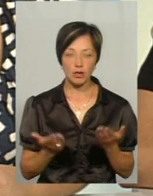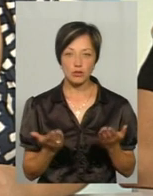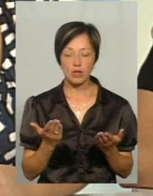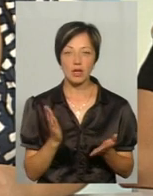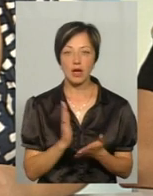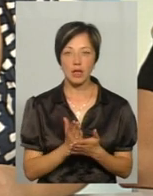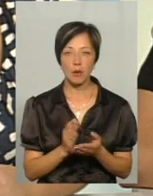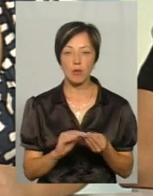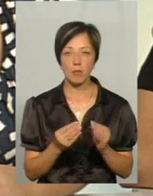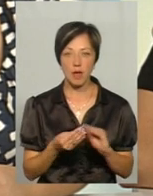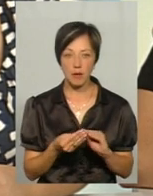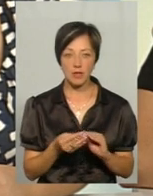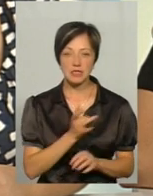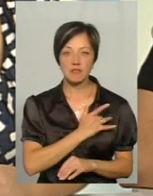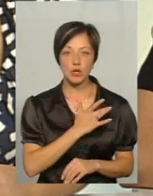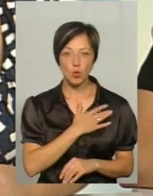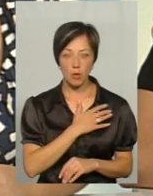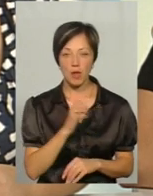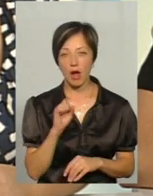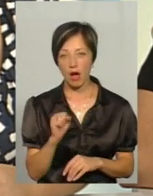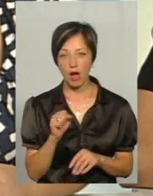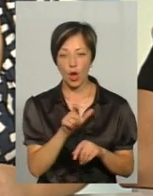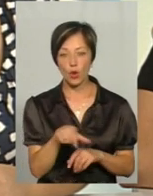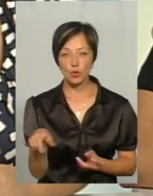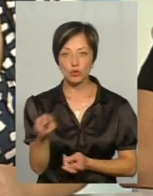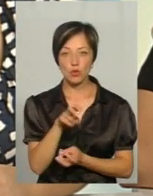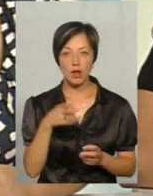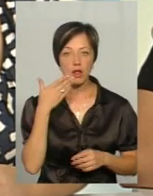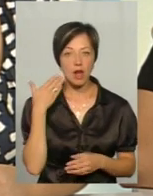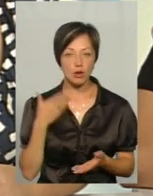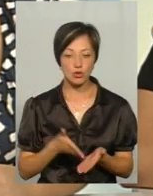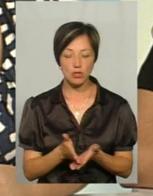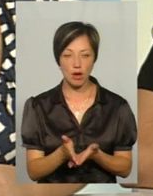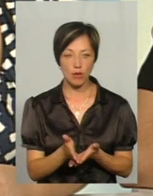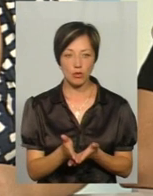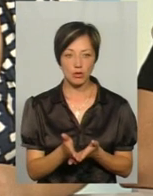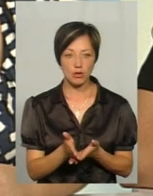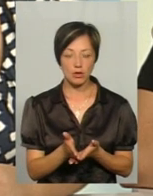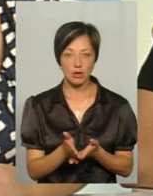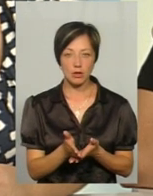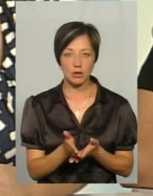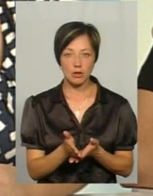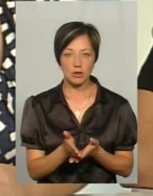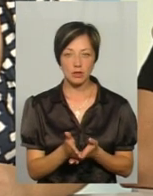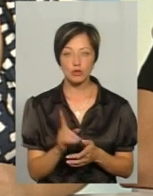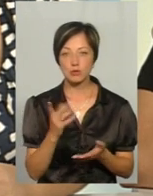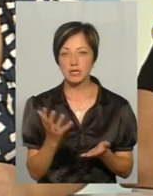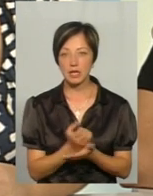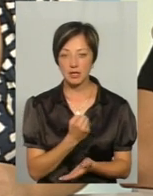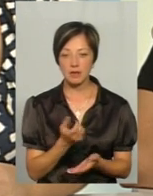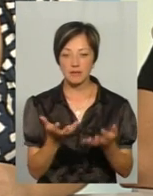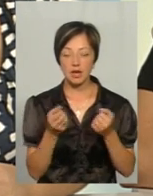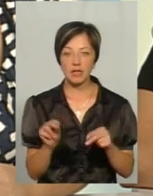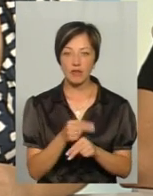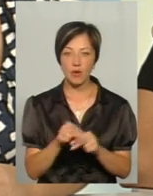є проблеми з всиновленням, а люди шукають легшого шляху, щоб знайти, взяти на